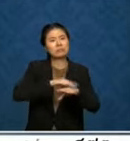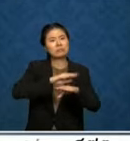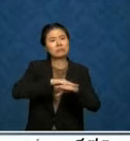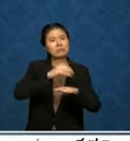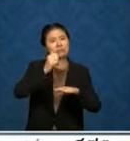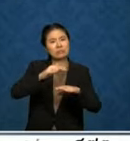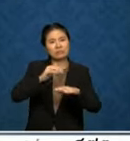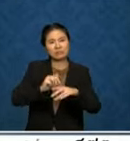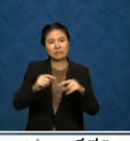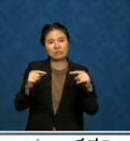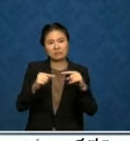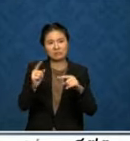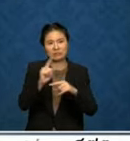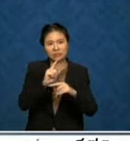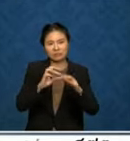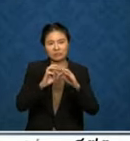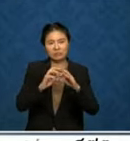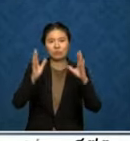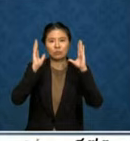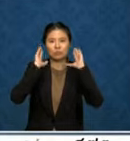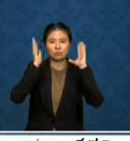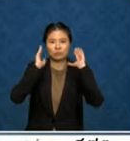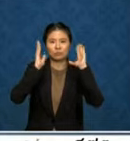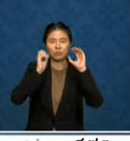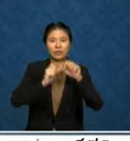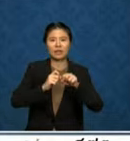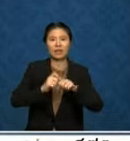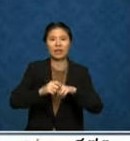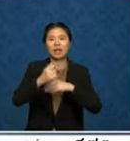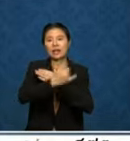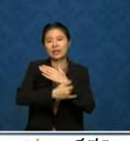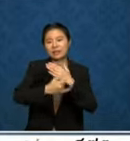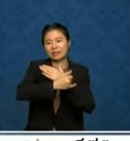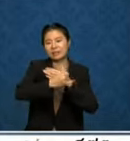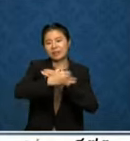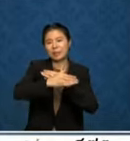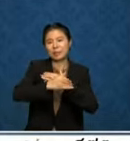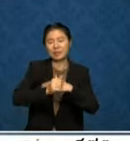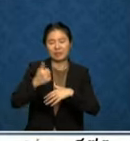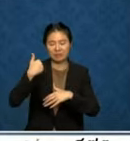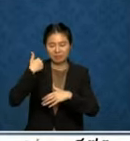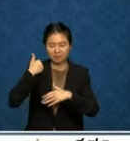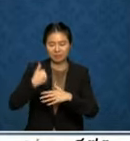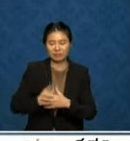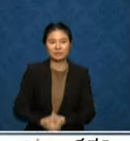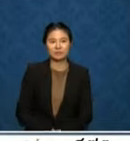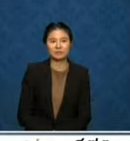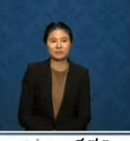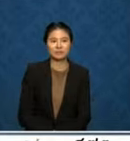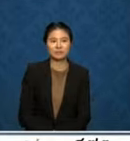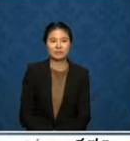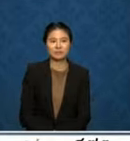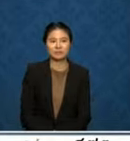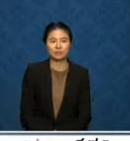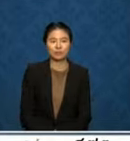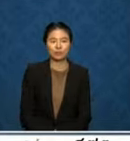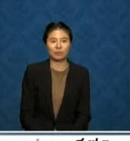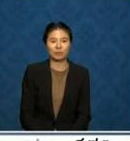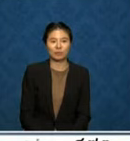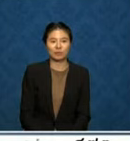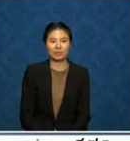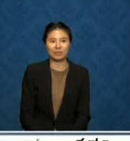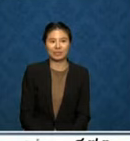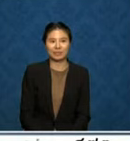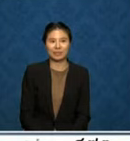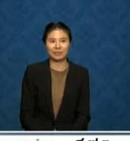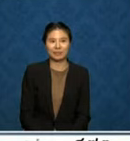ฆษณาพวกนี้มาจากต่างประเทศนะอันนี้ก็เป็นจุดอ่อนอันหนึ่งเหมือนกันนะครับต่อไปครับ